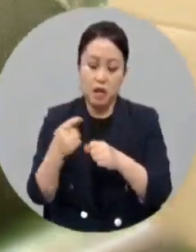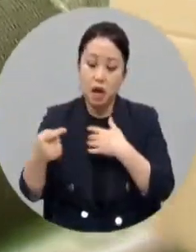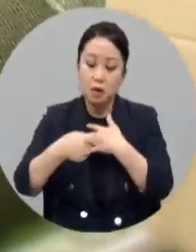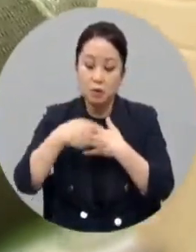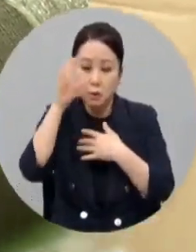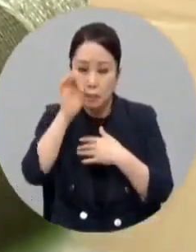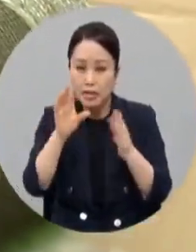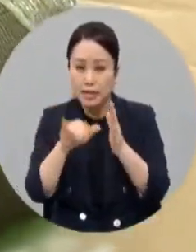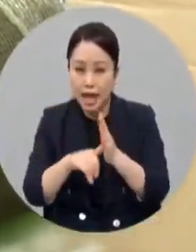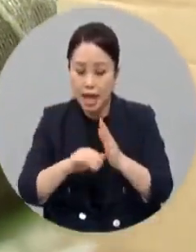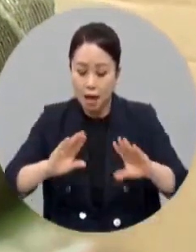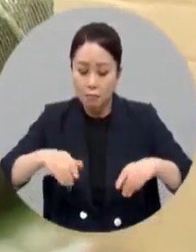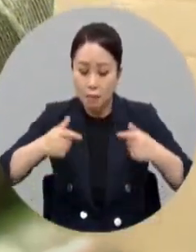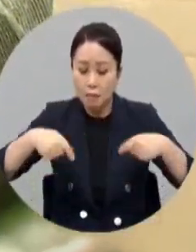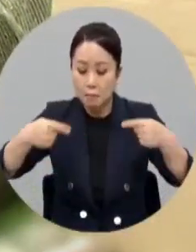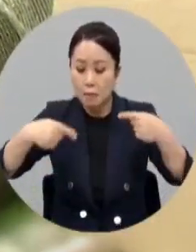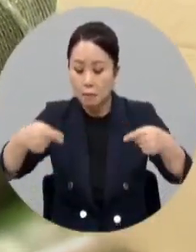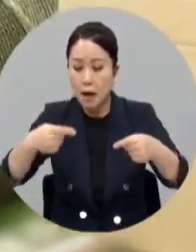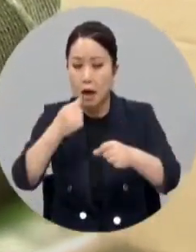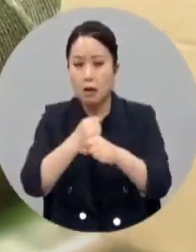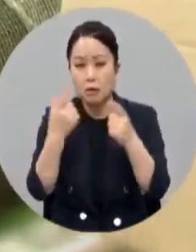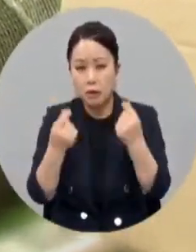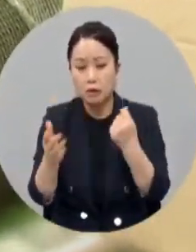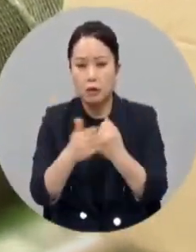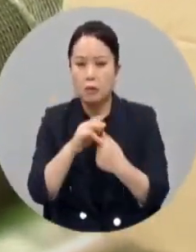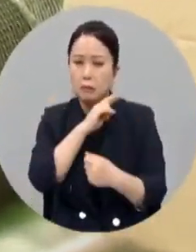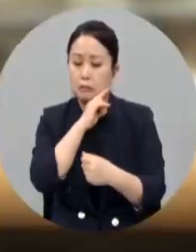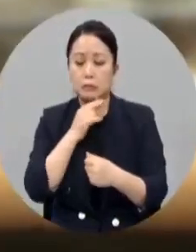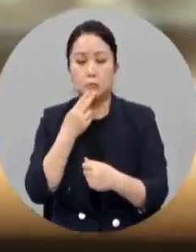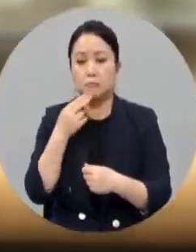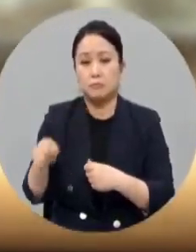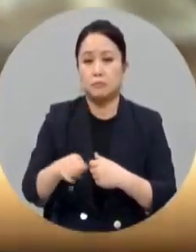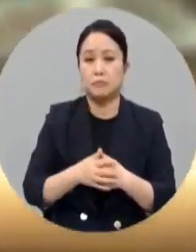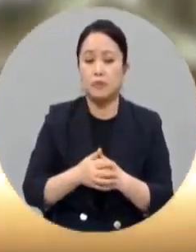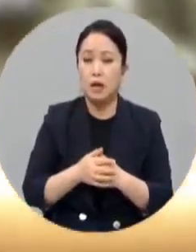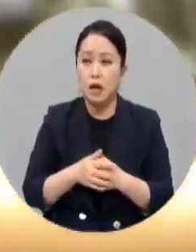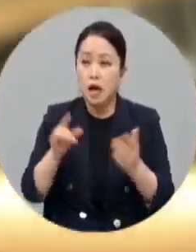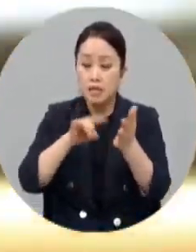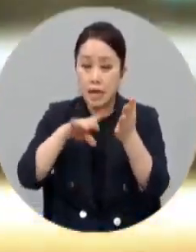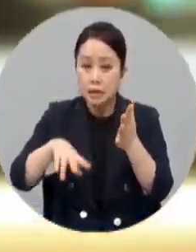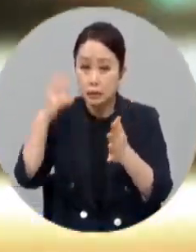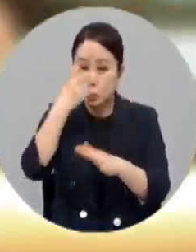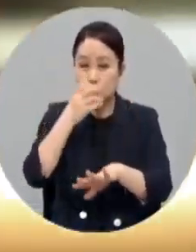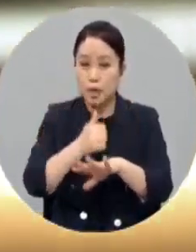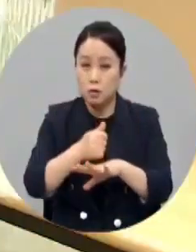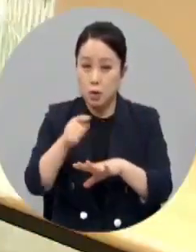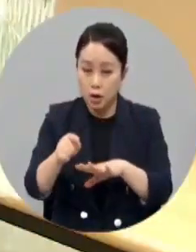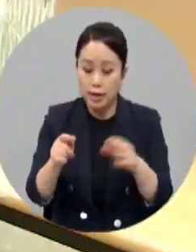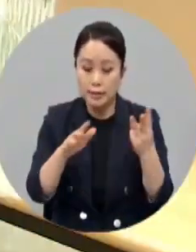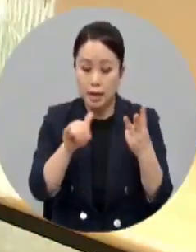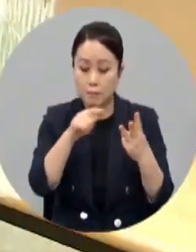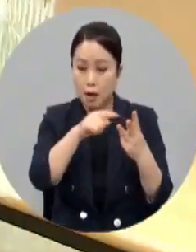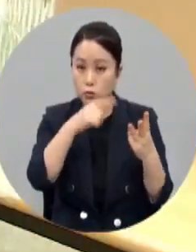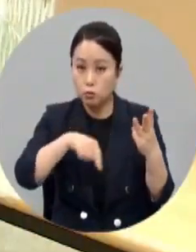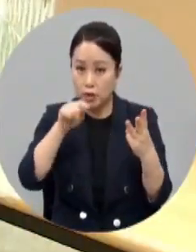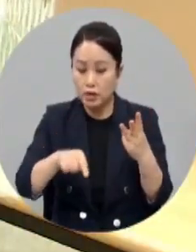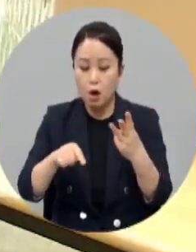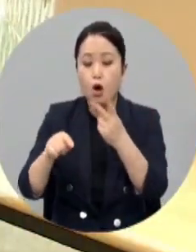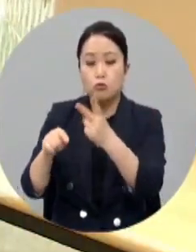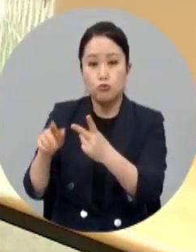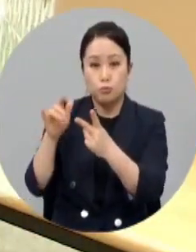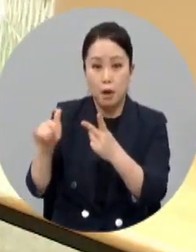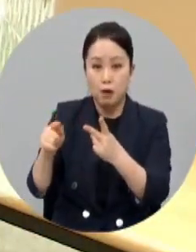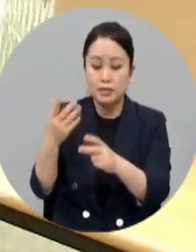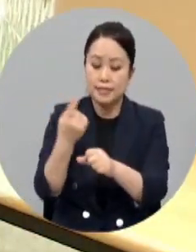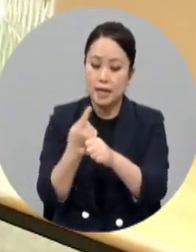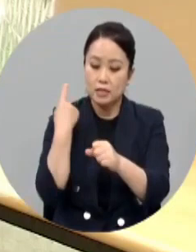말려져 있는 것처럼 보이기 때문에 전혀 의심을 할 수가 없었습니다. 세관 조사 결과 일당 3명 가운데 2명은